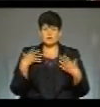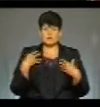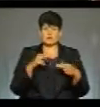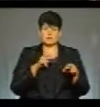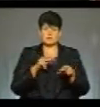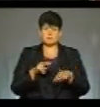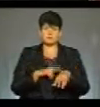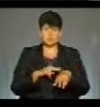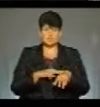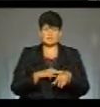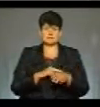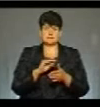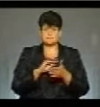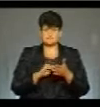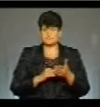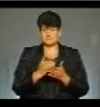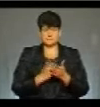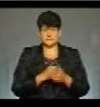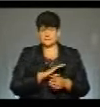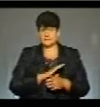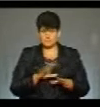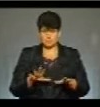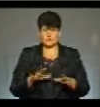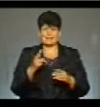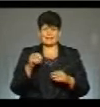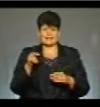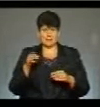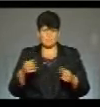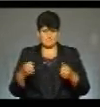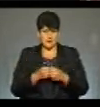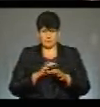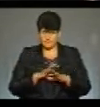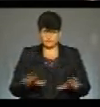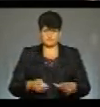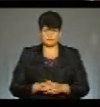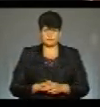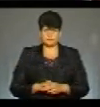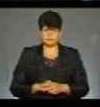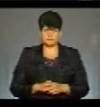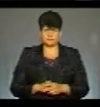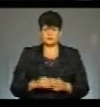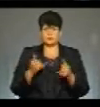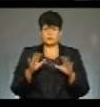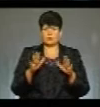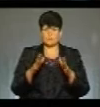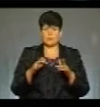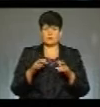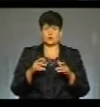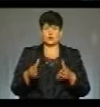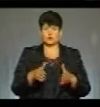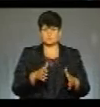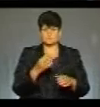Шевчука, адмінпротоколів не складали. Дорожньо-транспортних пригод під час акції не було. На даний момент дорога вже рух